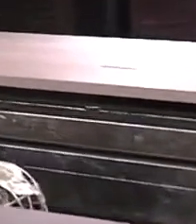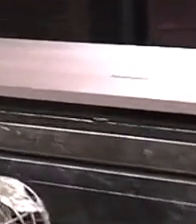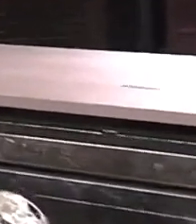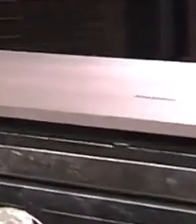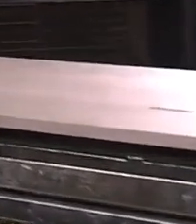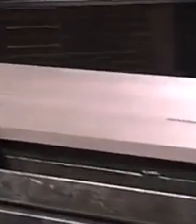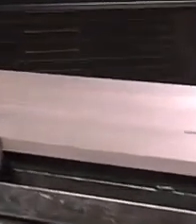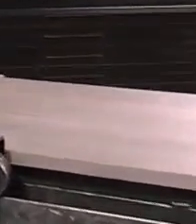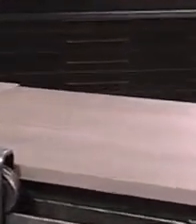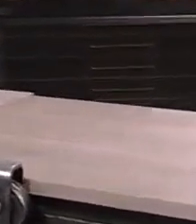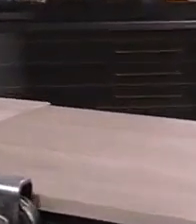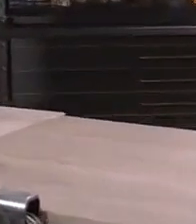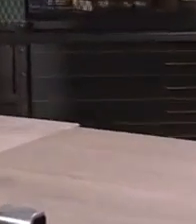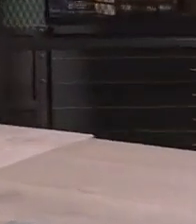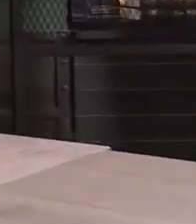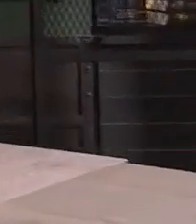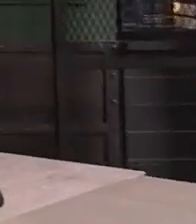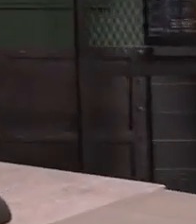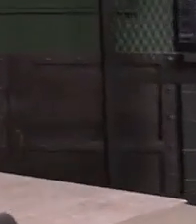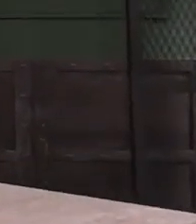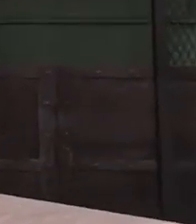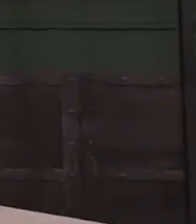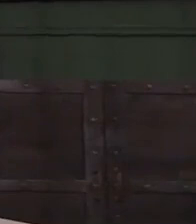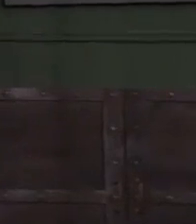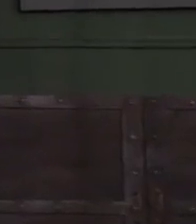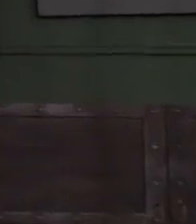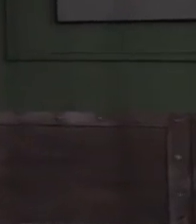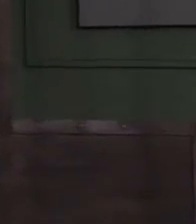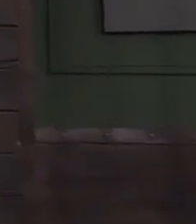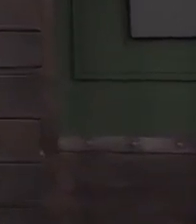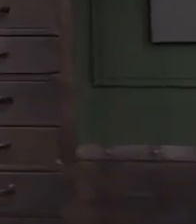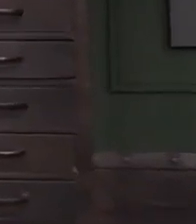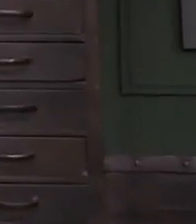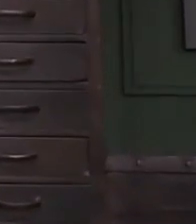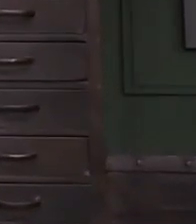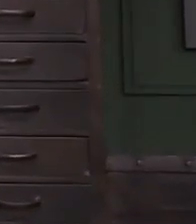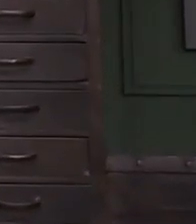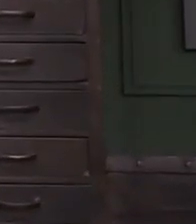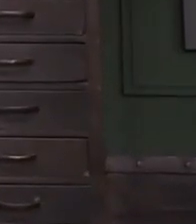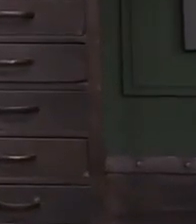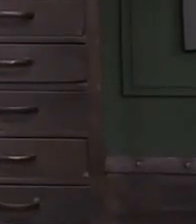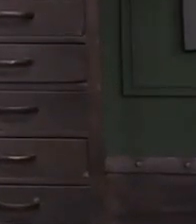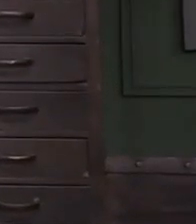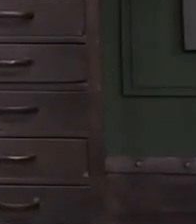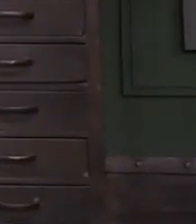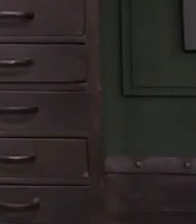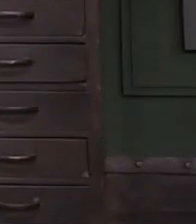싶으십니까? 그렇다면 사반 채널을 구독해주세요. 지금까지 이자연 기자였습니다.